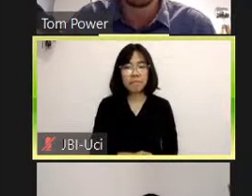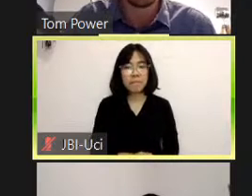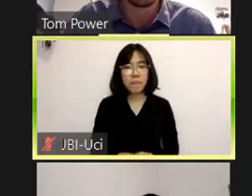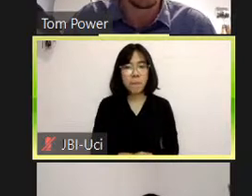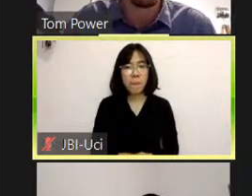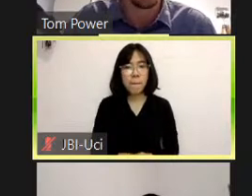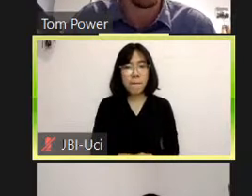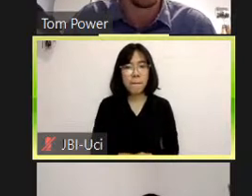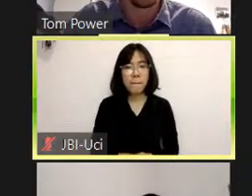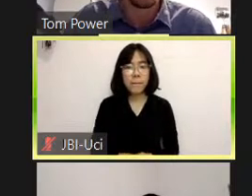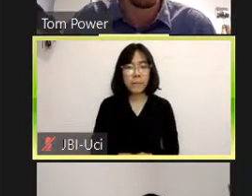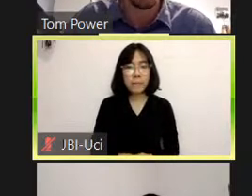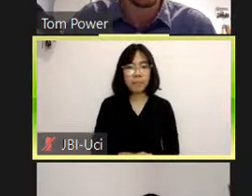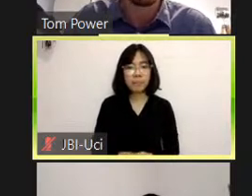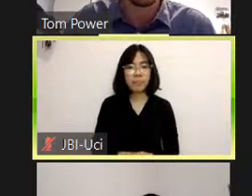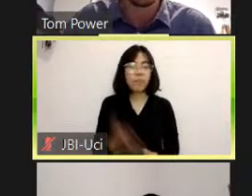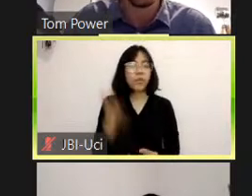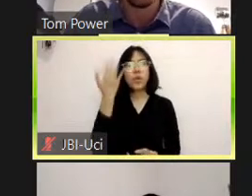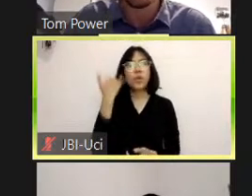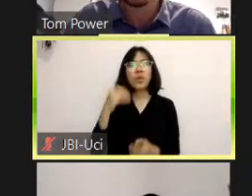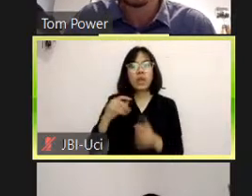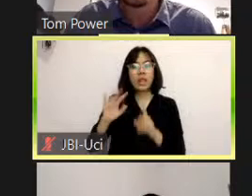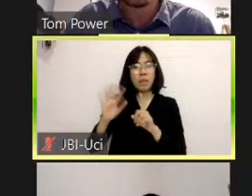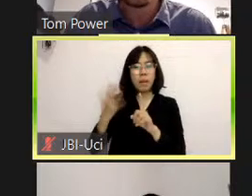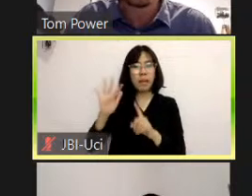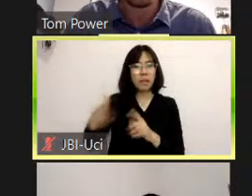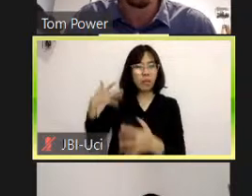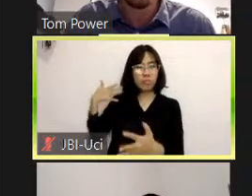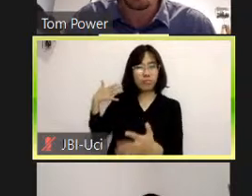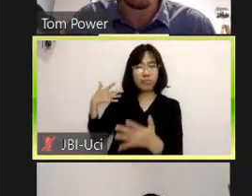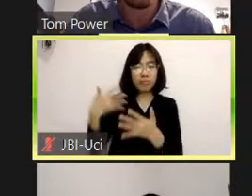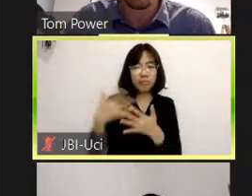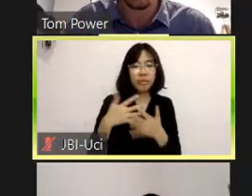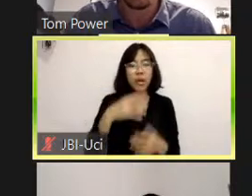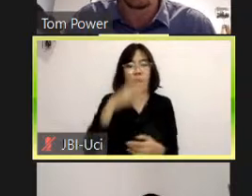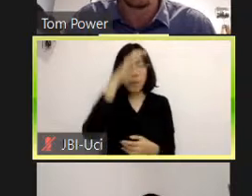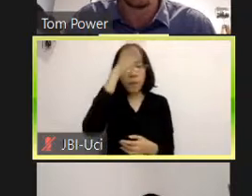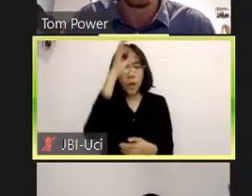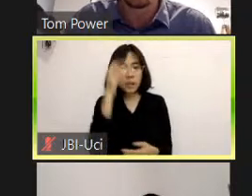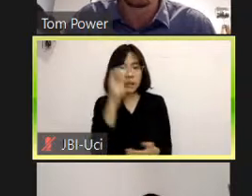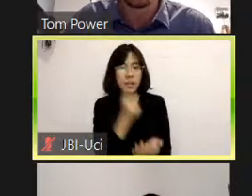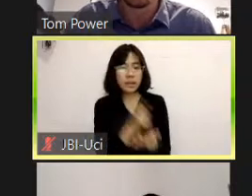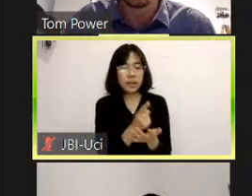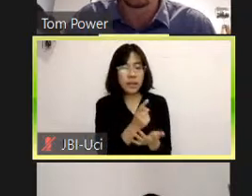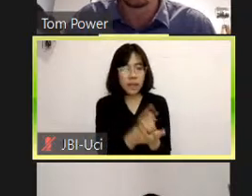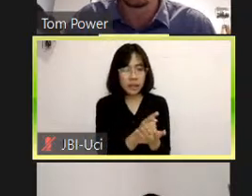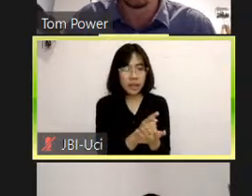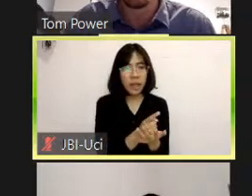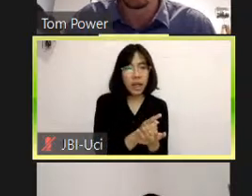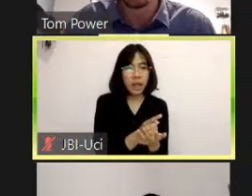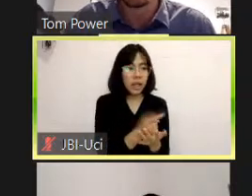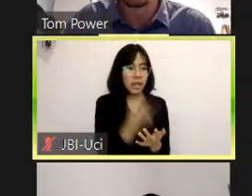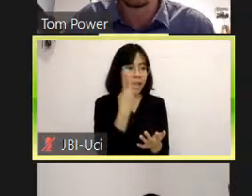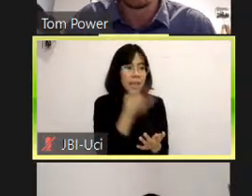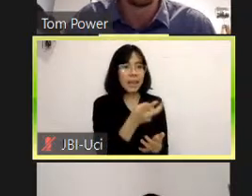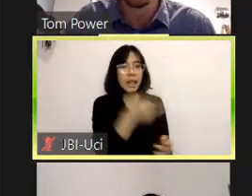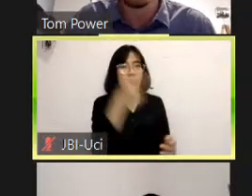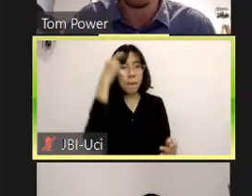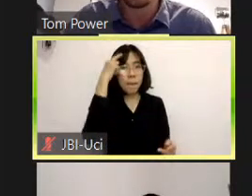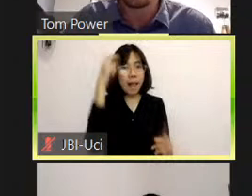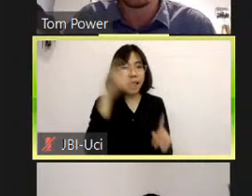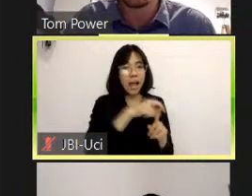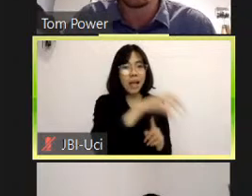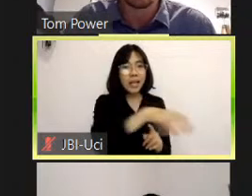15 tahun, kita bisa melihat bahwa pada zaman Jokowi, jumlah kepala daerah yang ditetapkan sebagai tersangka oleh